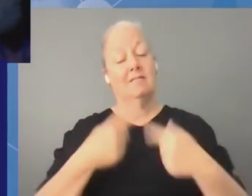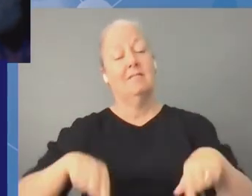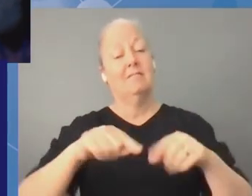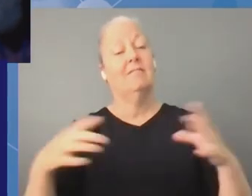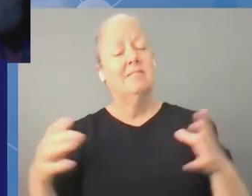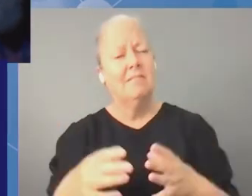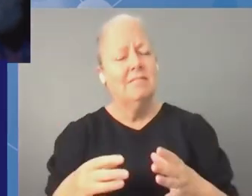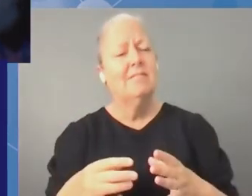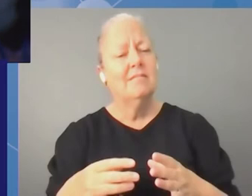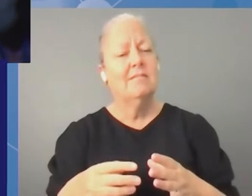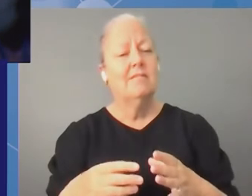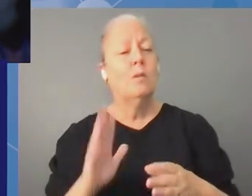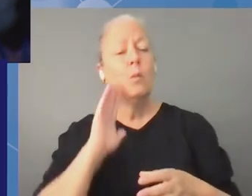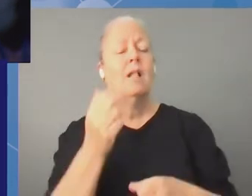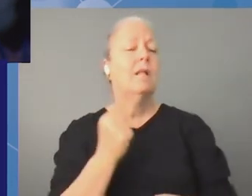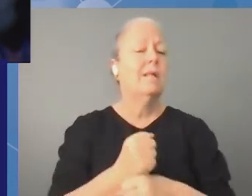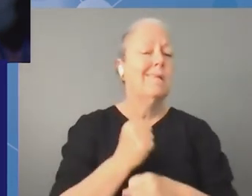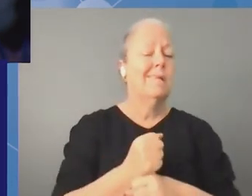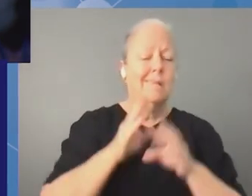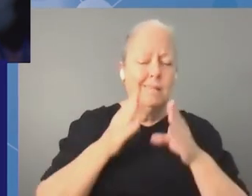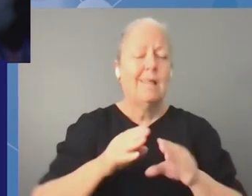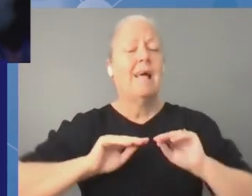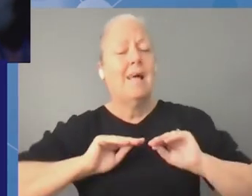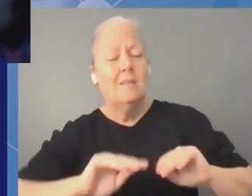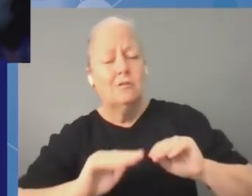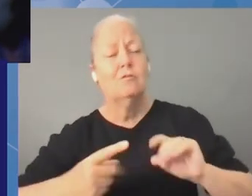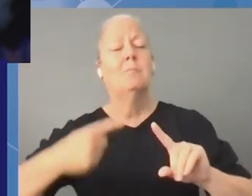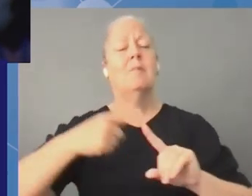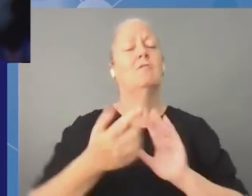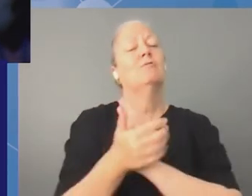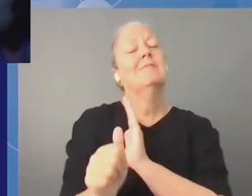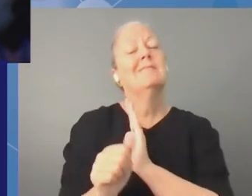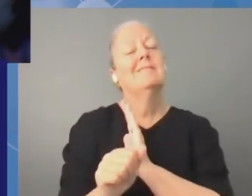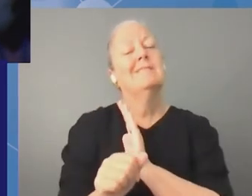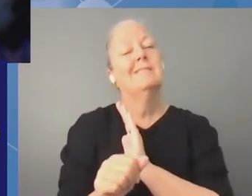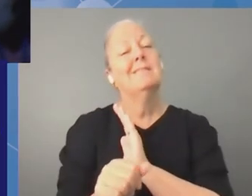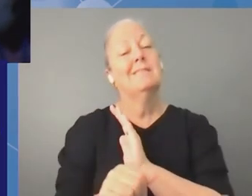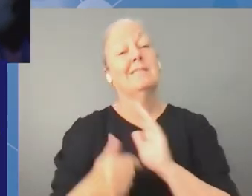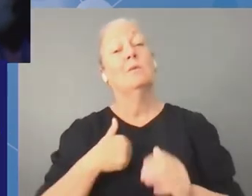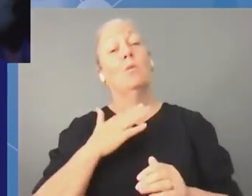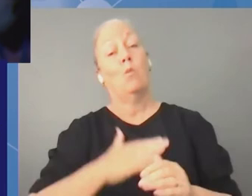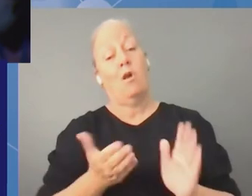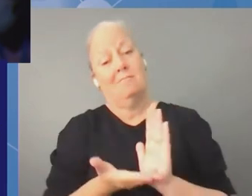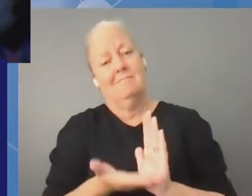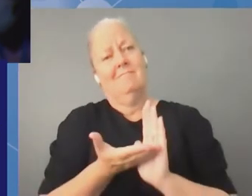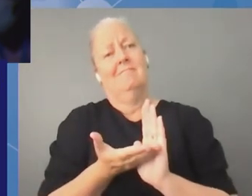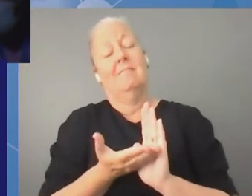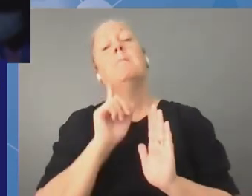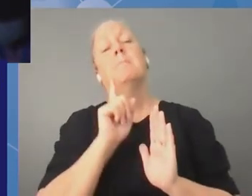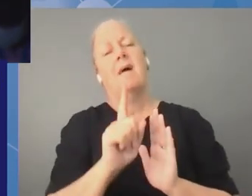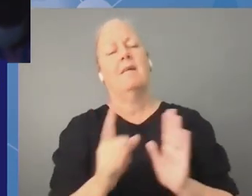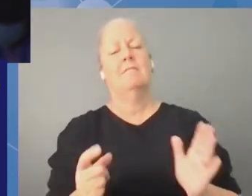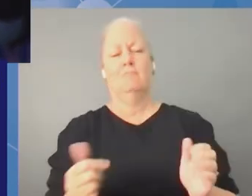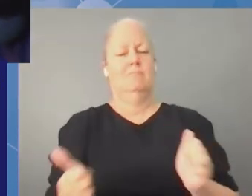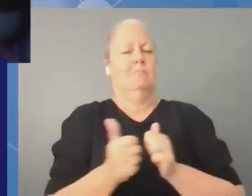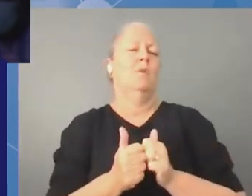看好的吧，这个比较发达的这个体系，而且特别是面向的年轻人，我们在工作中也